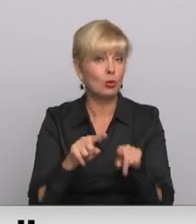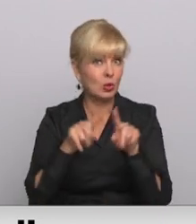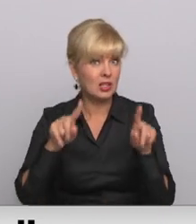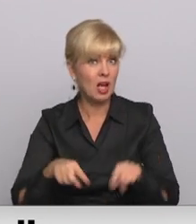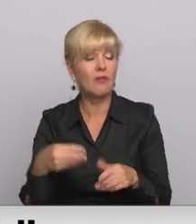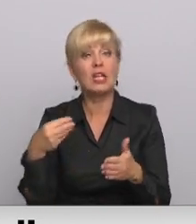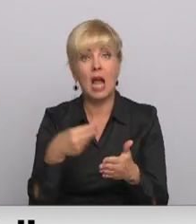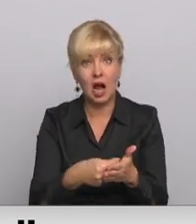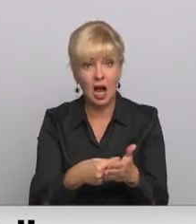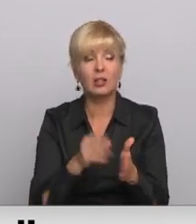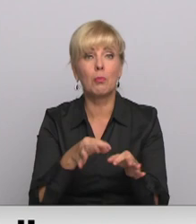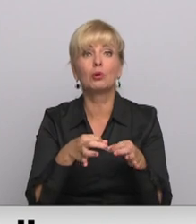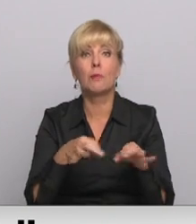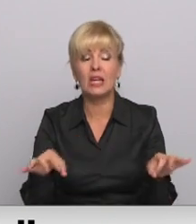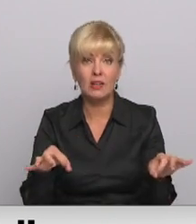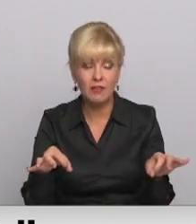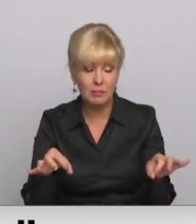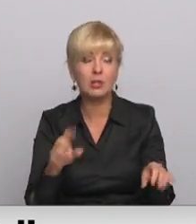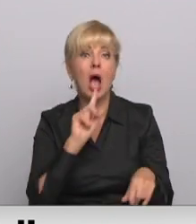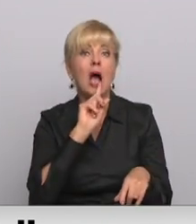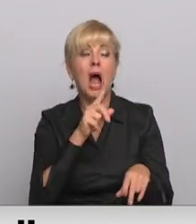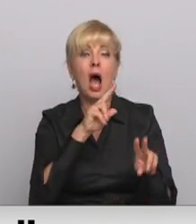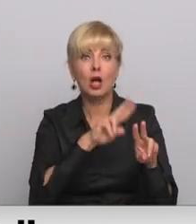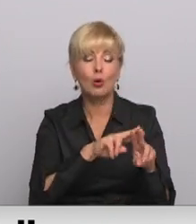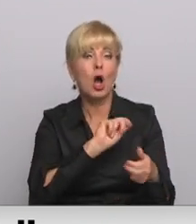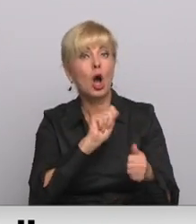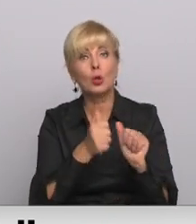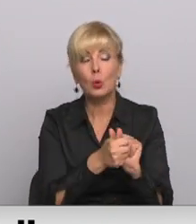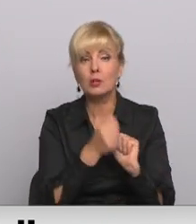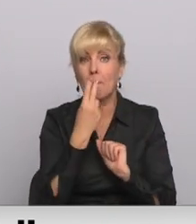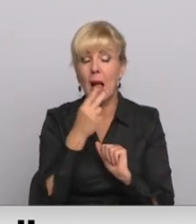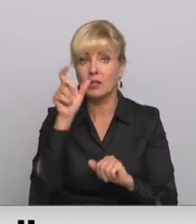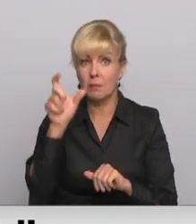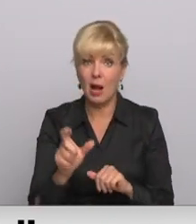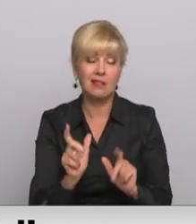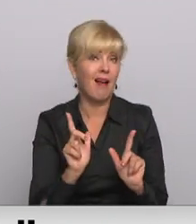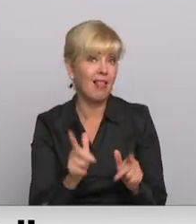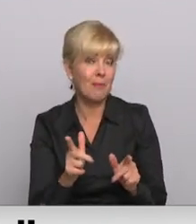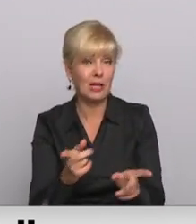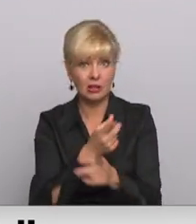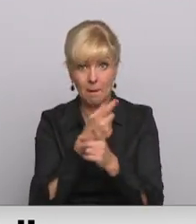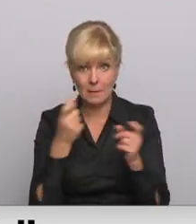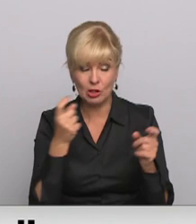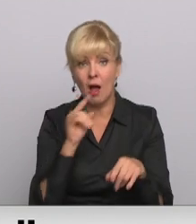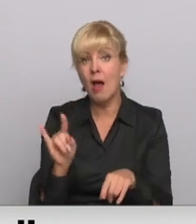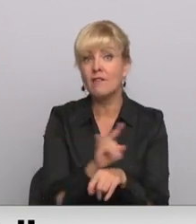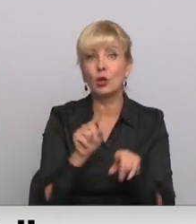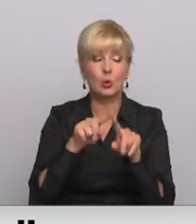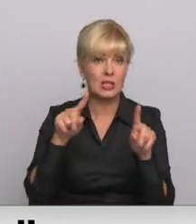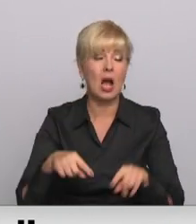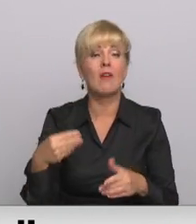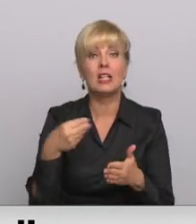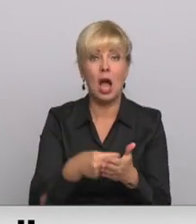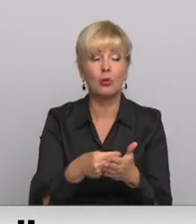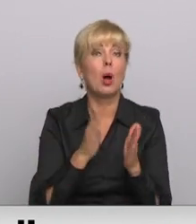certifikāta iegādi būtu brīvības atņemšana uz gadu. Grozījuma arī paredz, ka persona, kura labprātīgi paziņojas par viltota certifikāta iegādi,